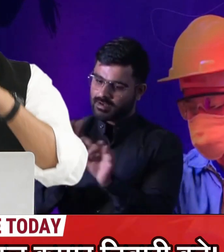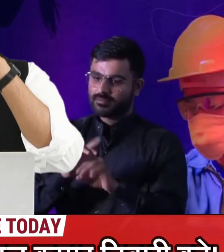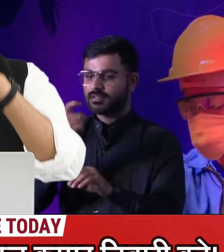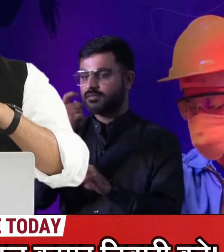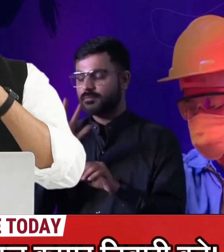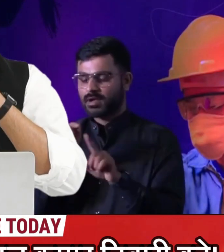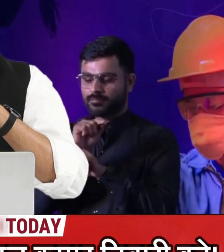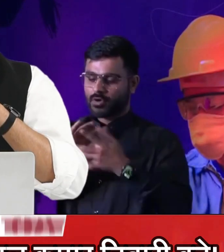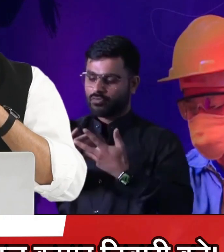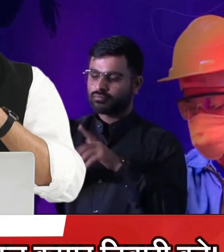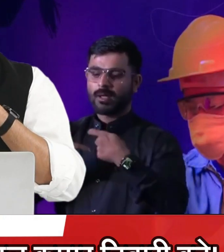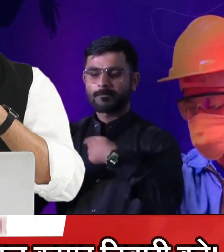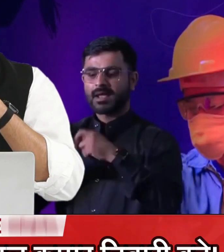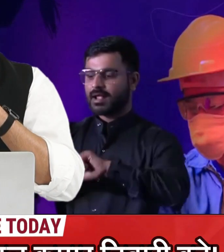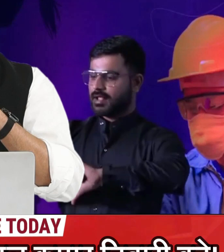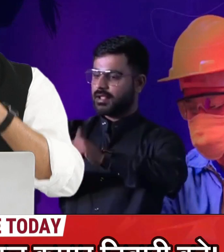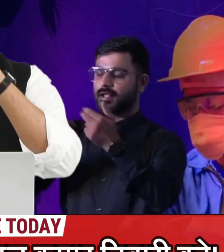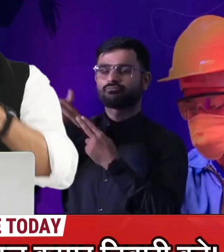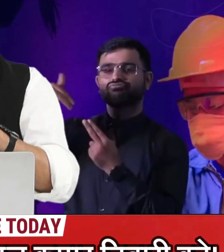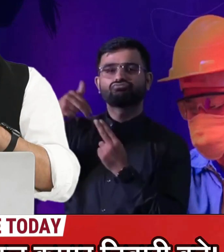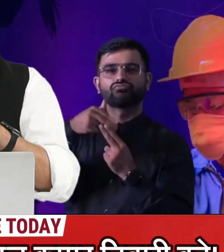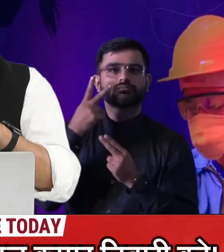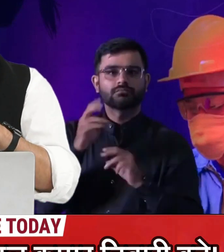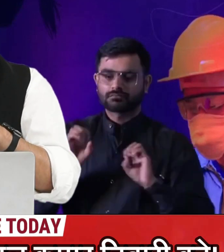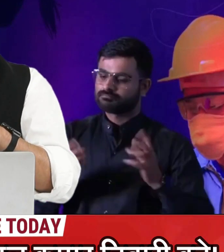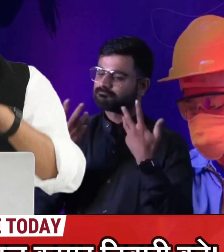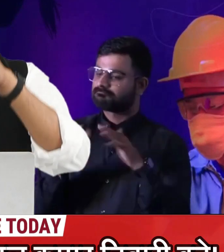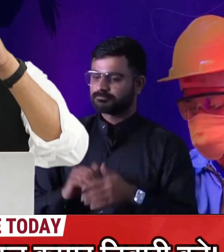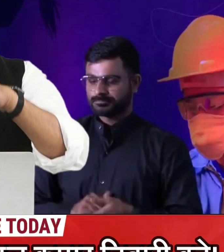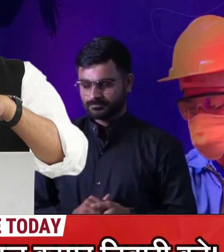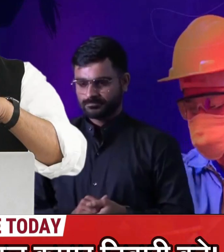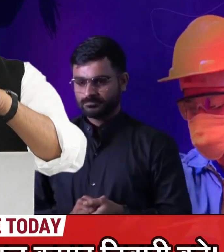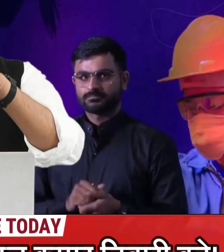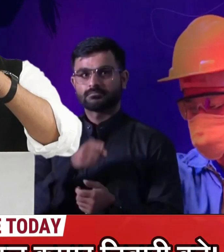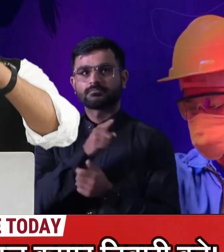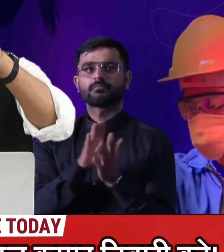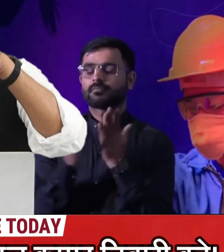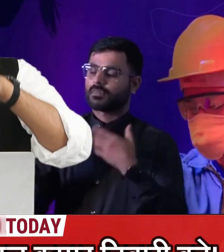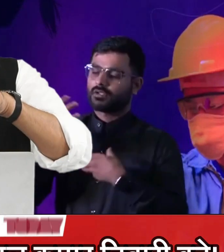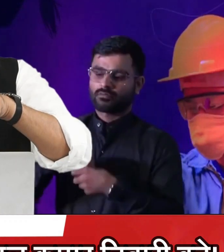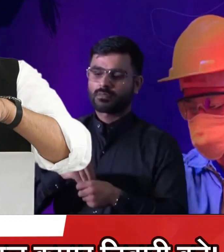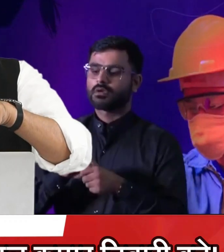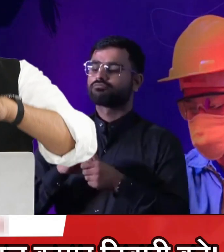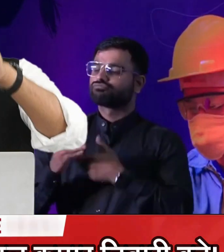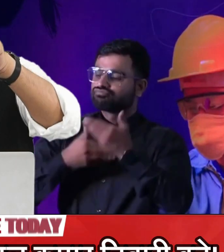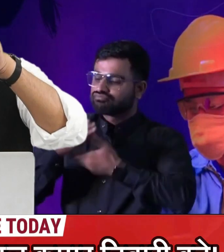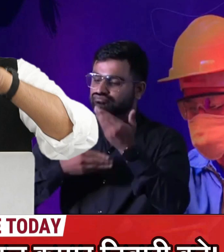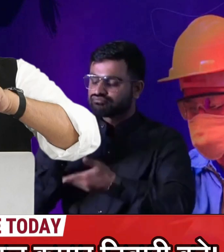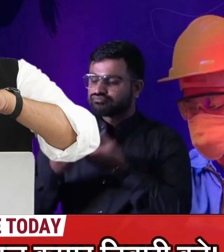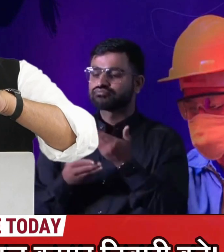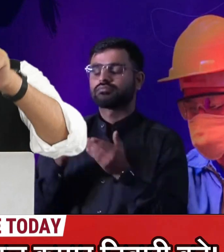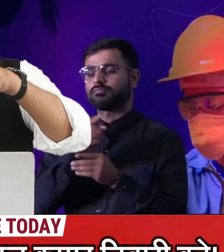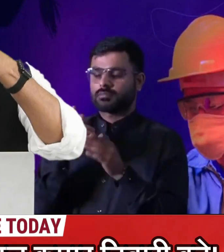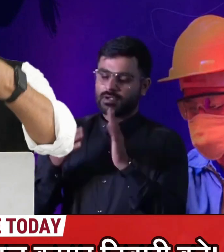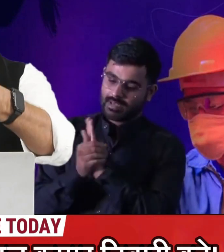लोग एक काम करिए, जितने सप्लीमेंट्री वाले लड़के हैं ग्रुप बनाइए आप लोग, और ग्रुप बना करके उसमें प्रिंसिपल को रखिए, बोलिए सर जब